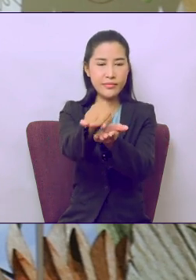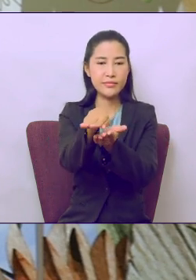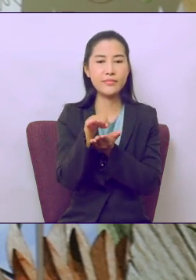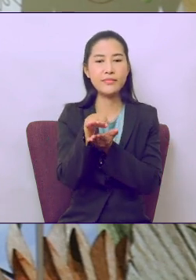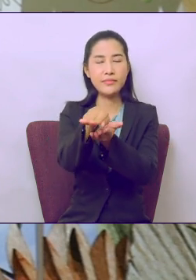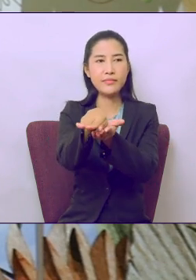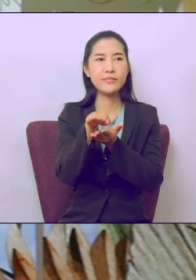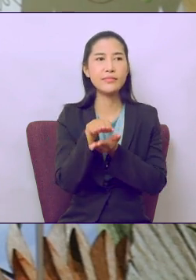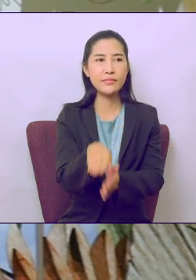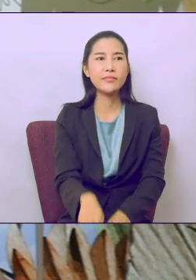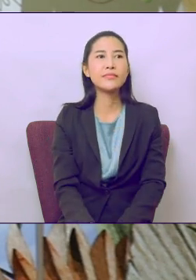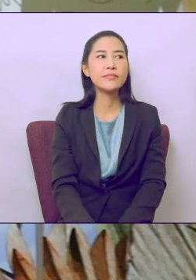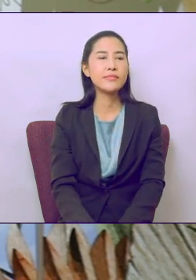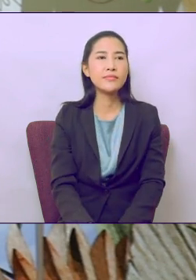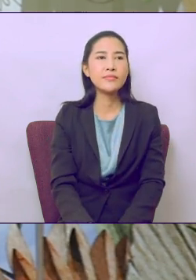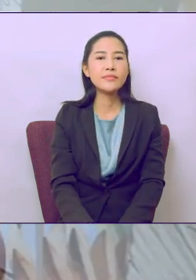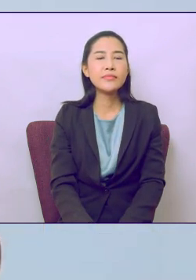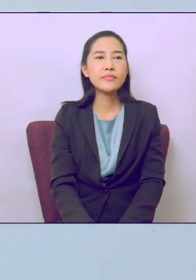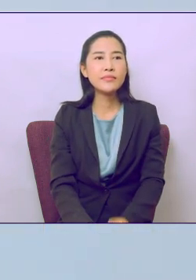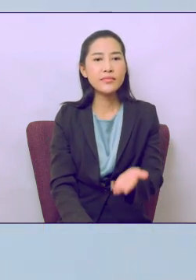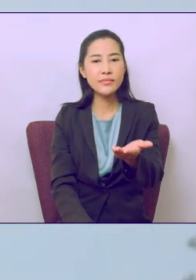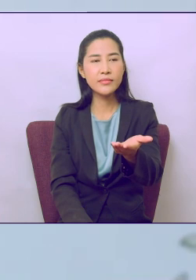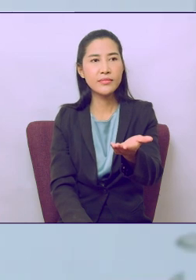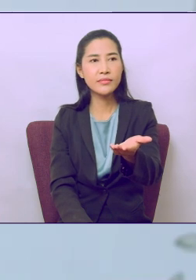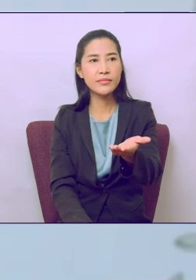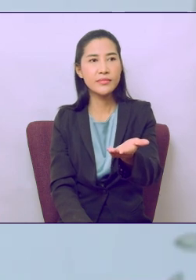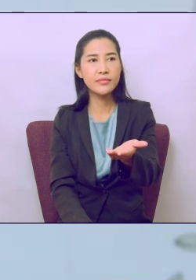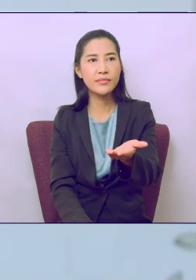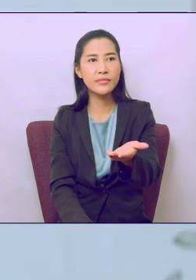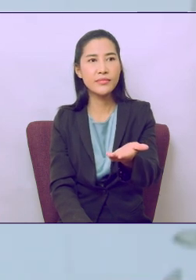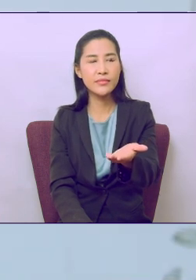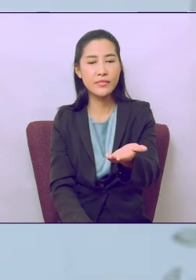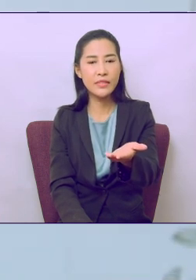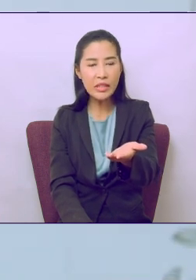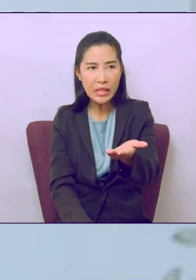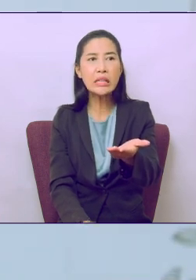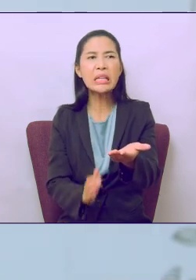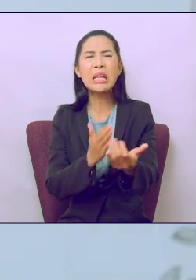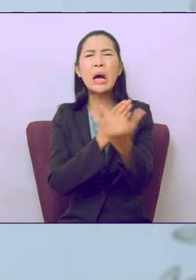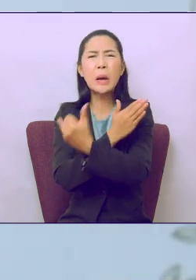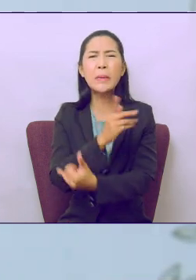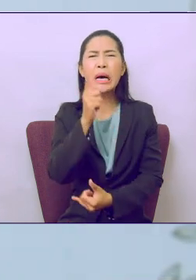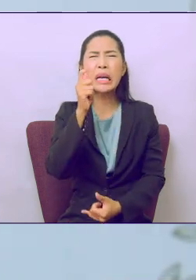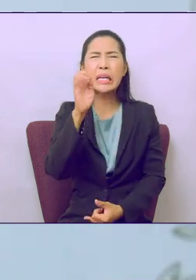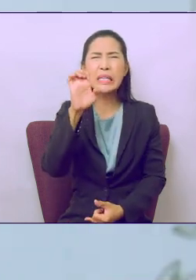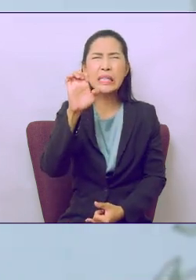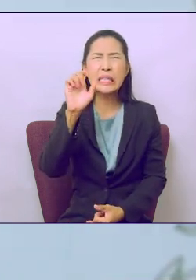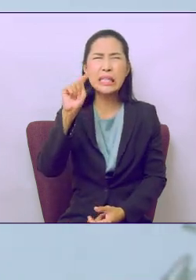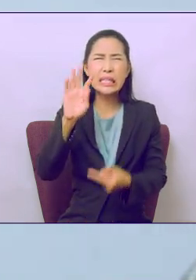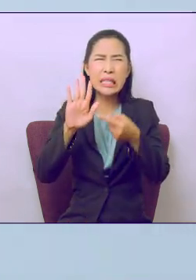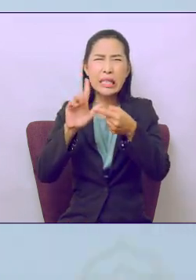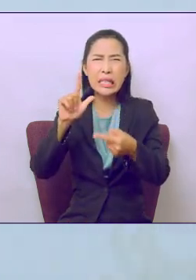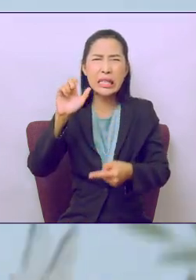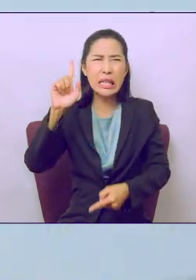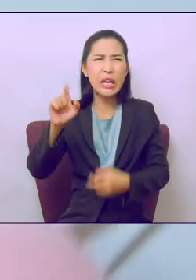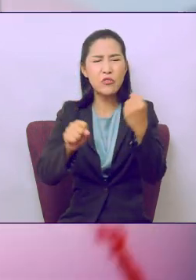สเกตบอร์ดสเกตบอร์ดก็ได้นะครับตอนนี้ตอนนี้เขาก็ฮิตกันนะทางอิตาลีครับเขาเอาสเกตบอร์ดให้คุณยายอ่ะมาฝึกนะครับมา